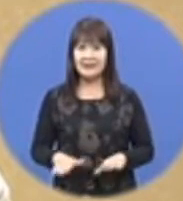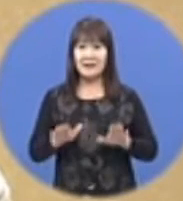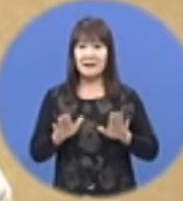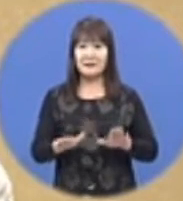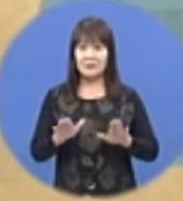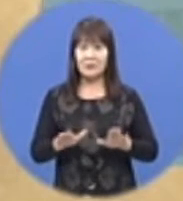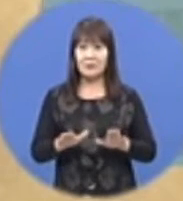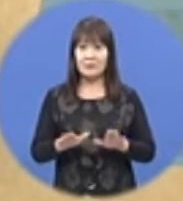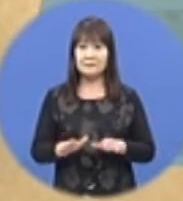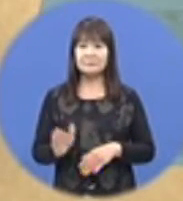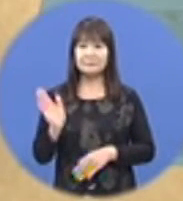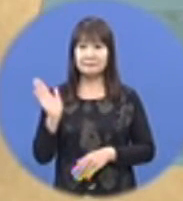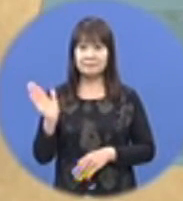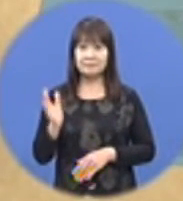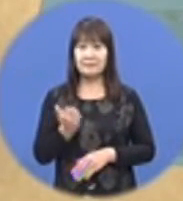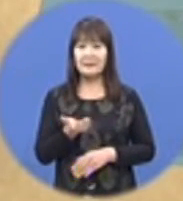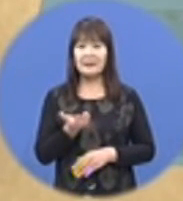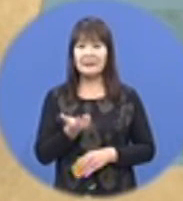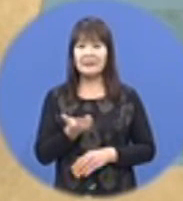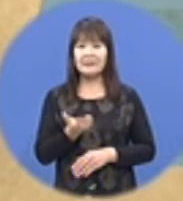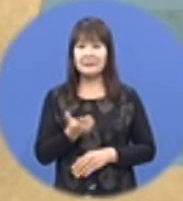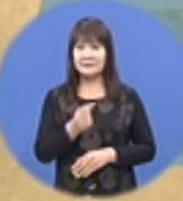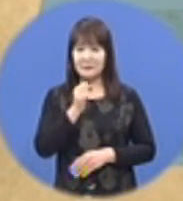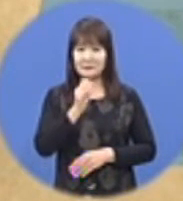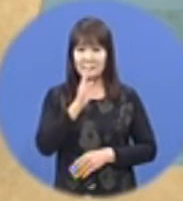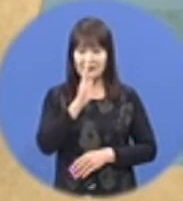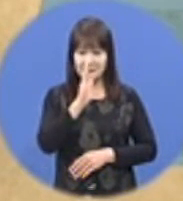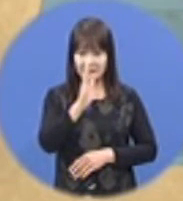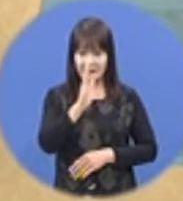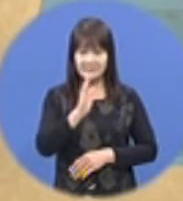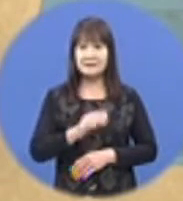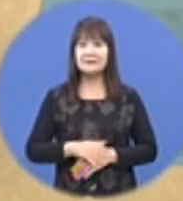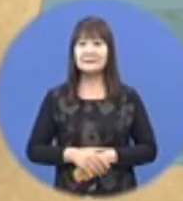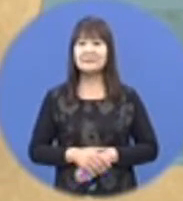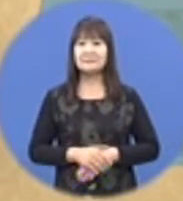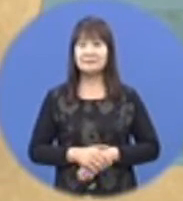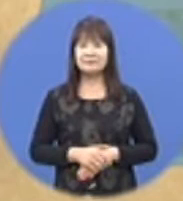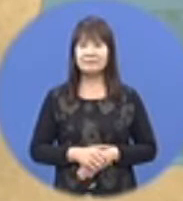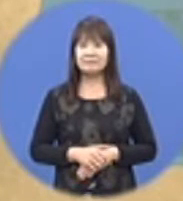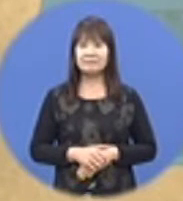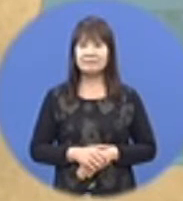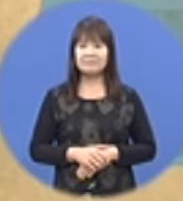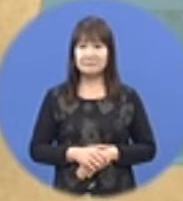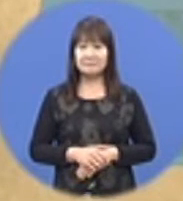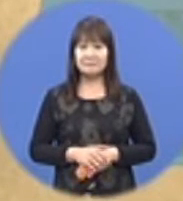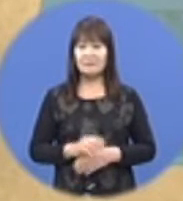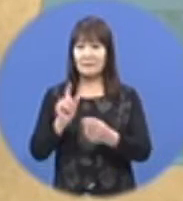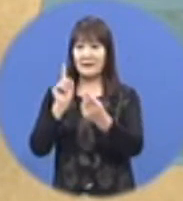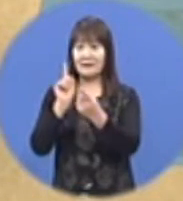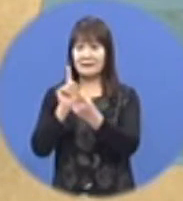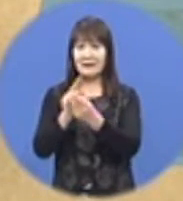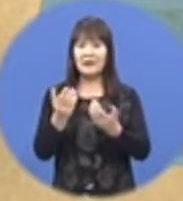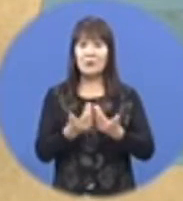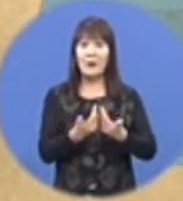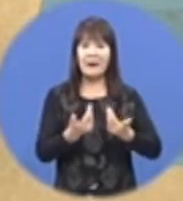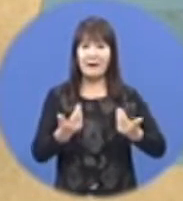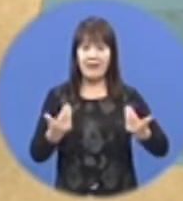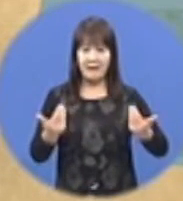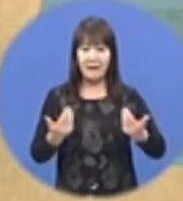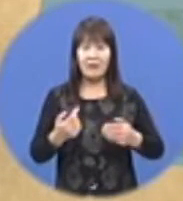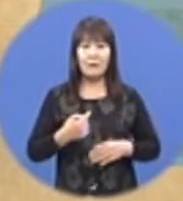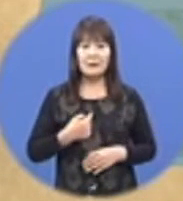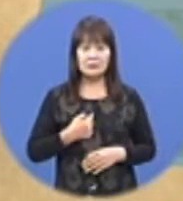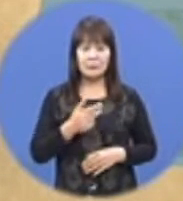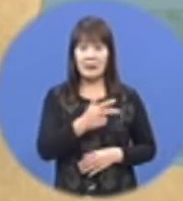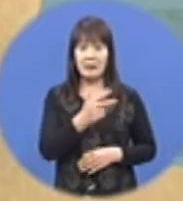紹介しましょう。岩井真美ちゃんです。 はい、よろしくお願いします。 はい、お願いします。 出会いと別れと言いますと、私は